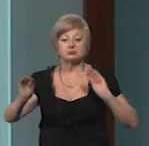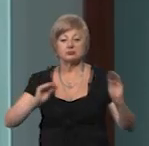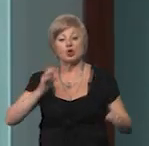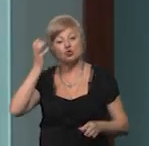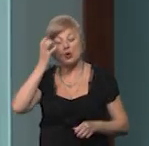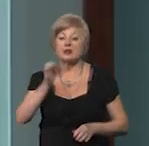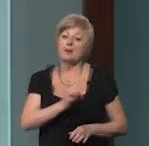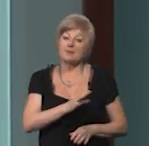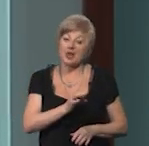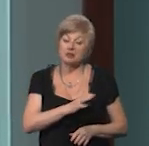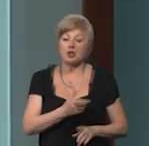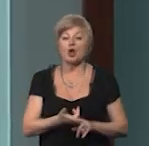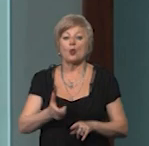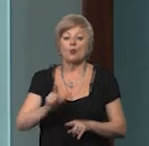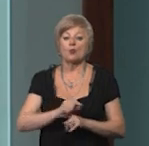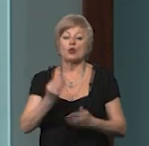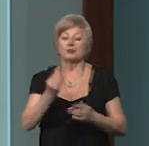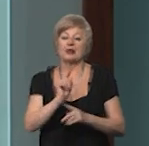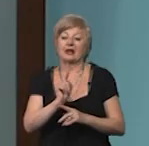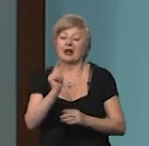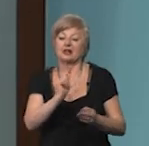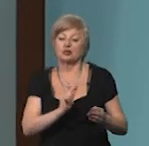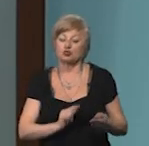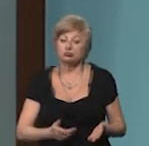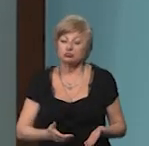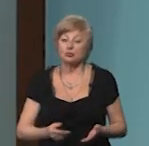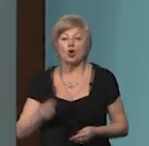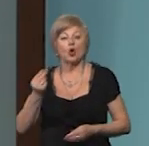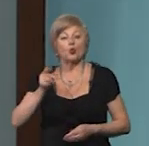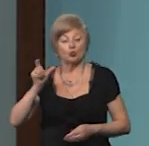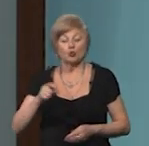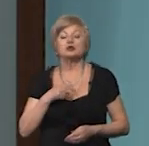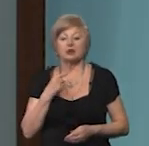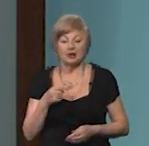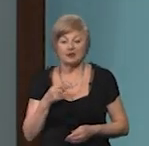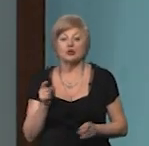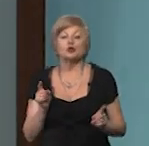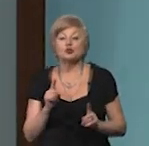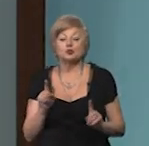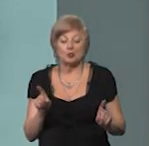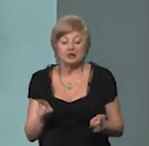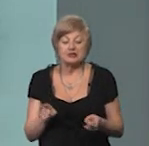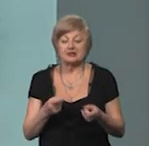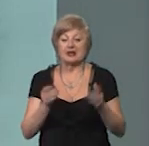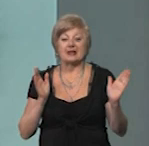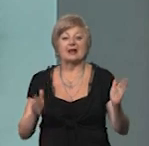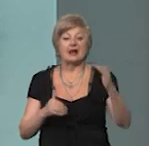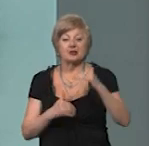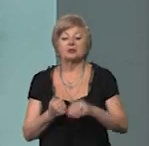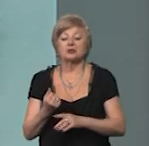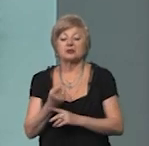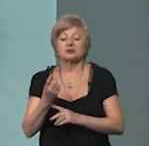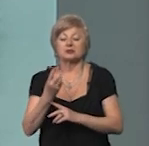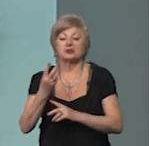чорно-білі, переважно написані в графічній техніці. Художник зізнається, для того, щоб створити картину, він по декілька